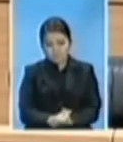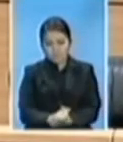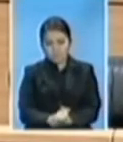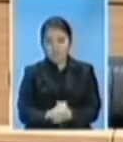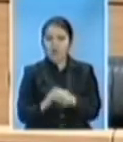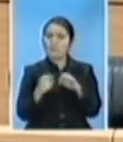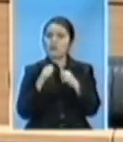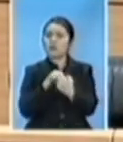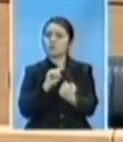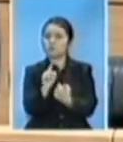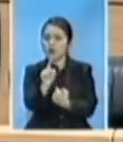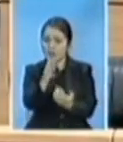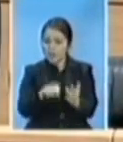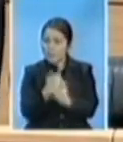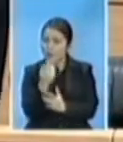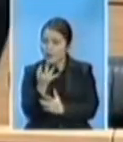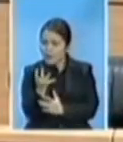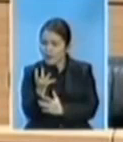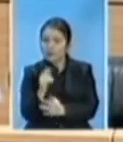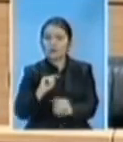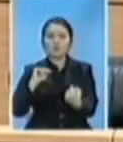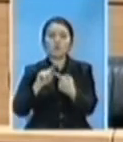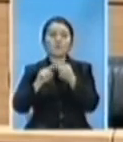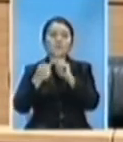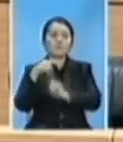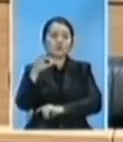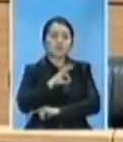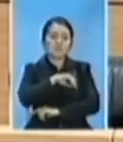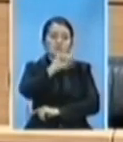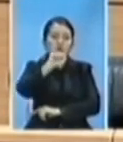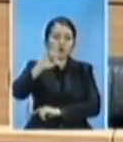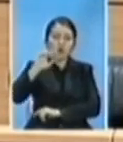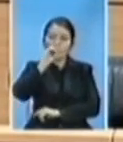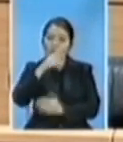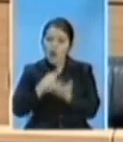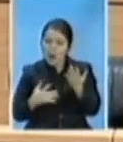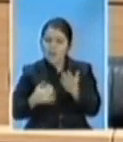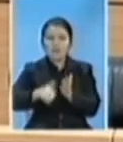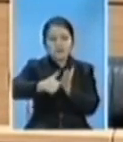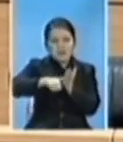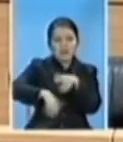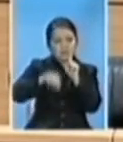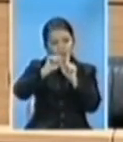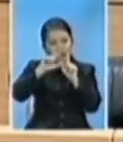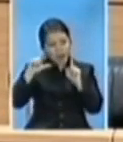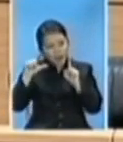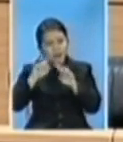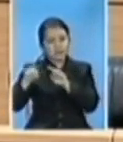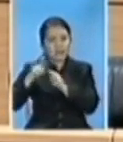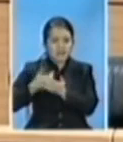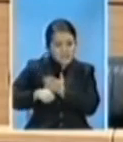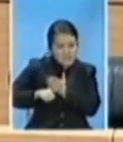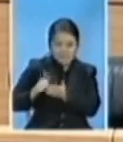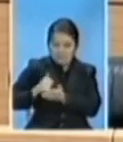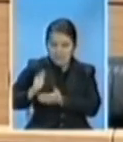เพราะอะไรครับที่เพื่อนสมาชิกบอกว่าเป็นหนี้ตั้งแสนล้านเป็นหนี้แล้วก็ไม่ใช้เ